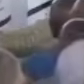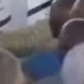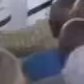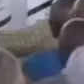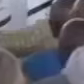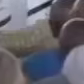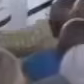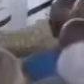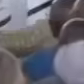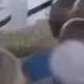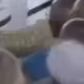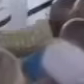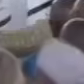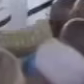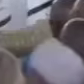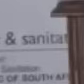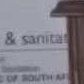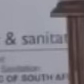ngizothokoza